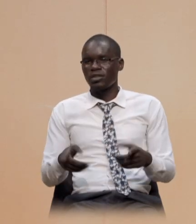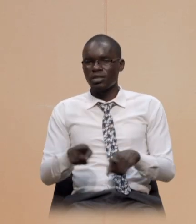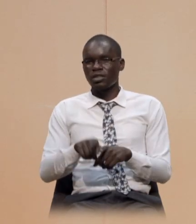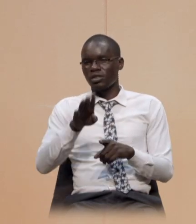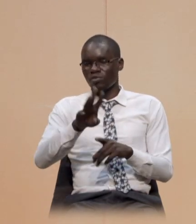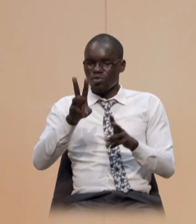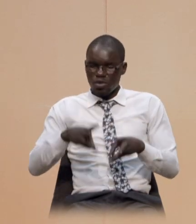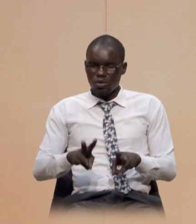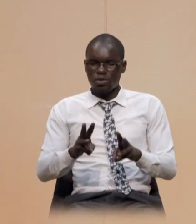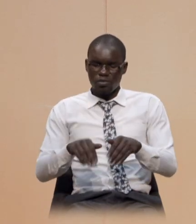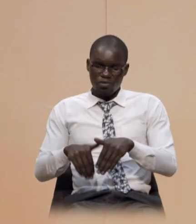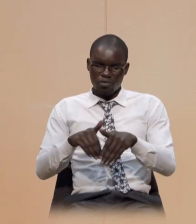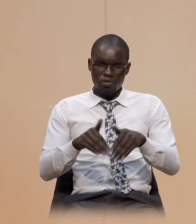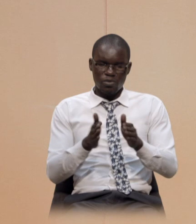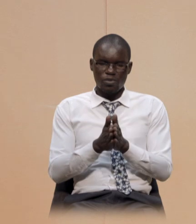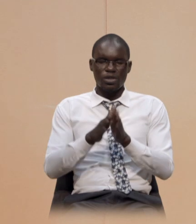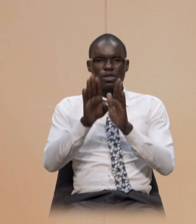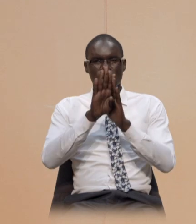na matendo ya Biblia.